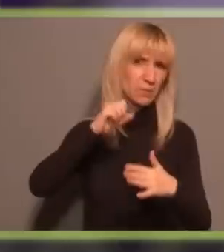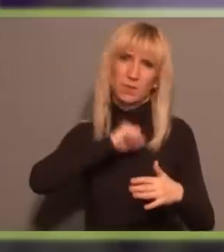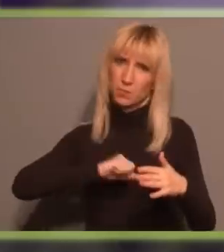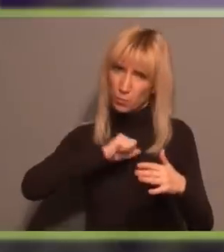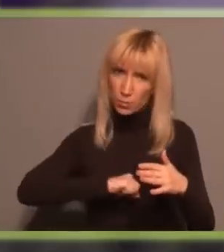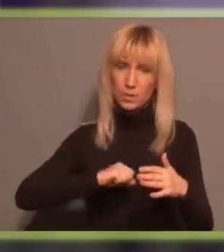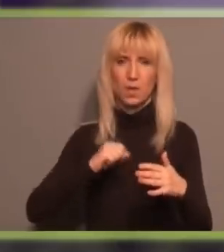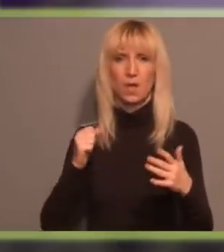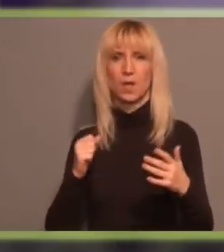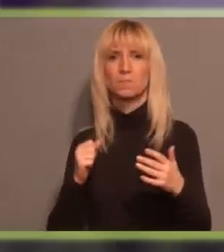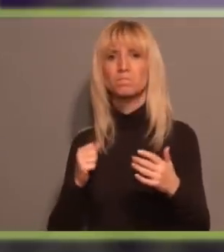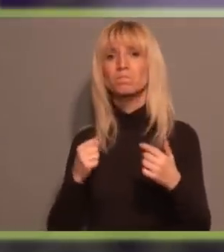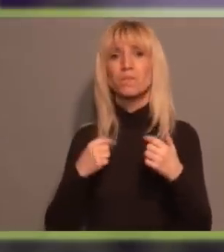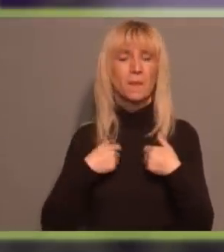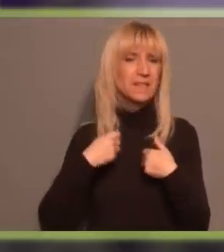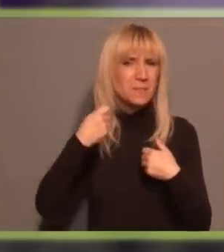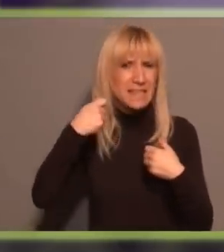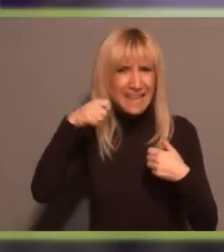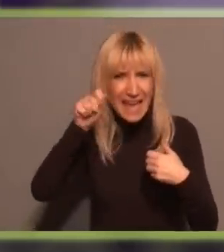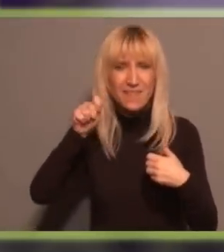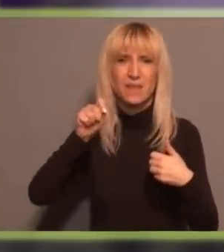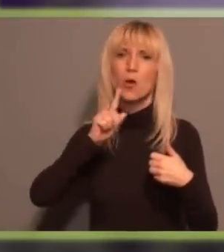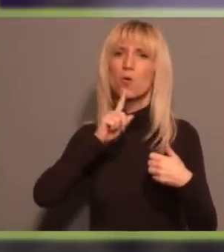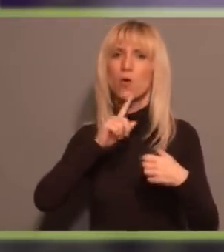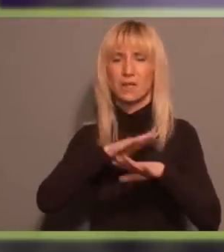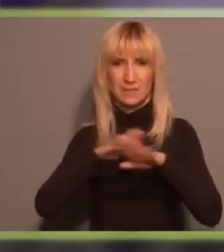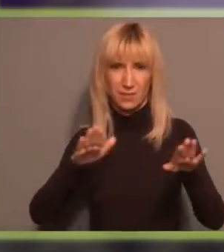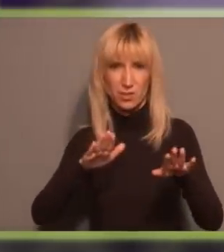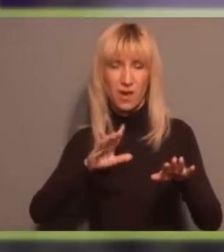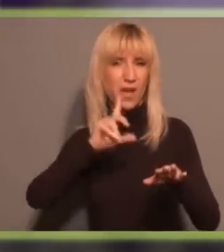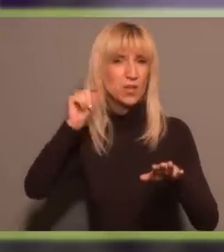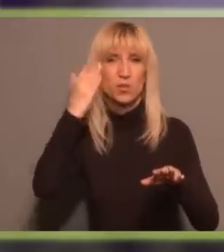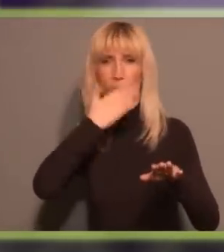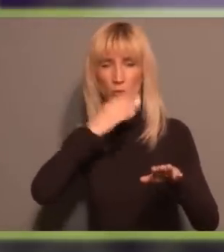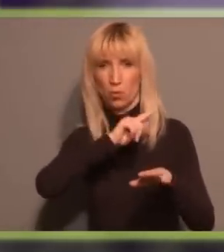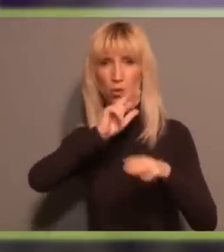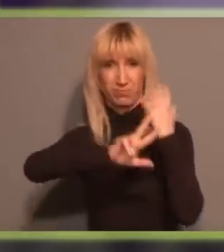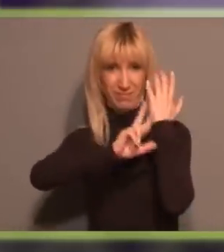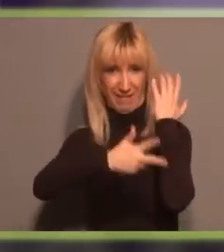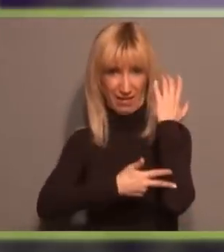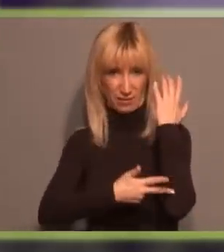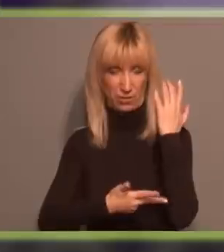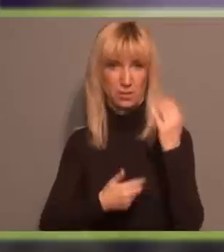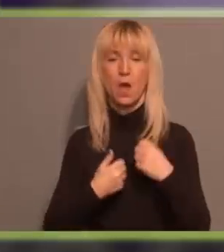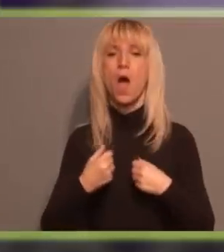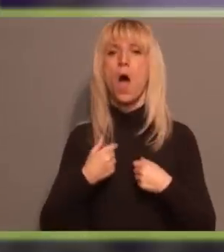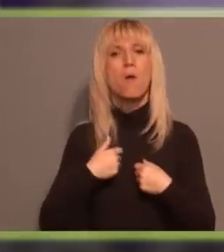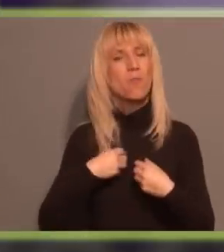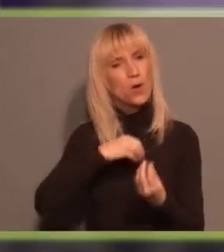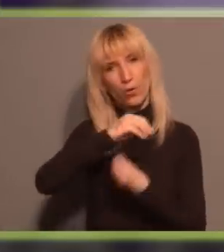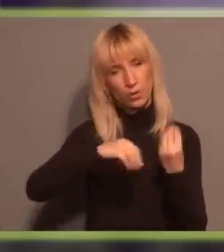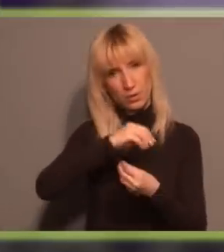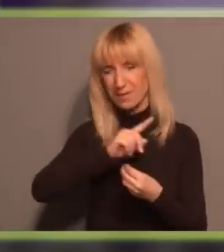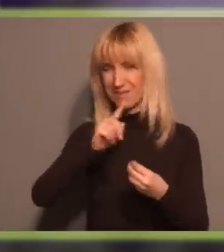Maksimalno, ja sam završila samo do 11. razreda, nije do 3. razreda. I moji roditelji